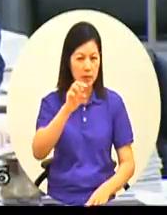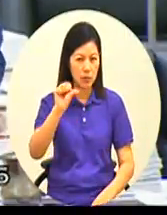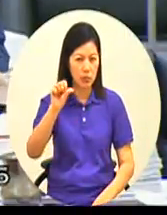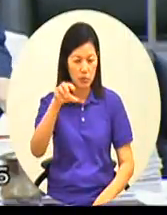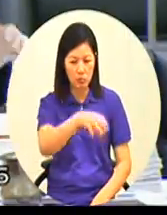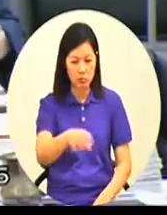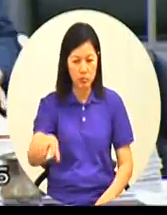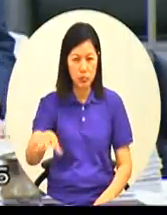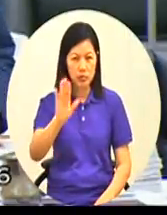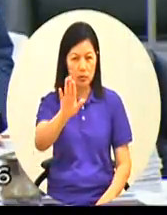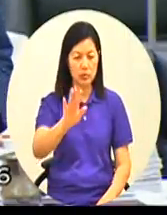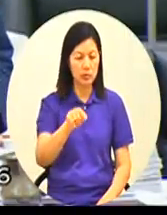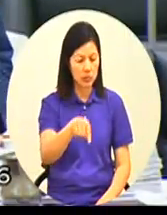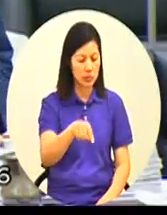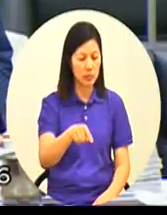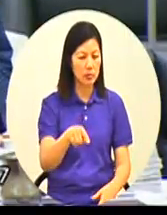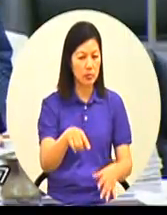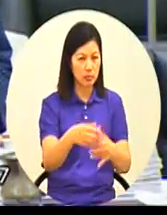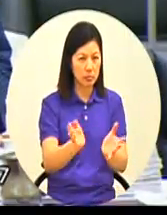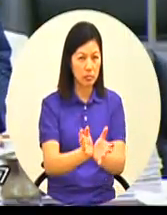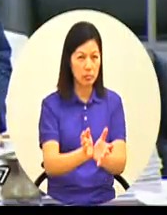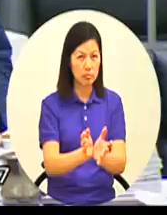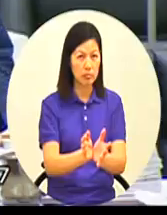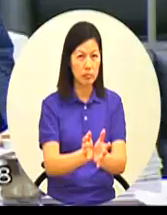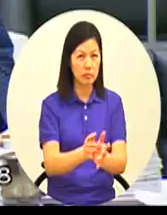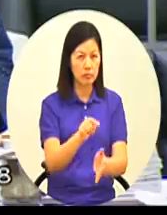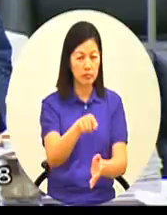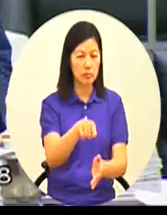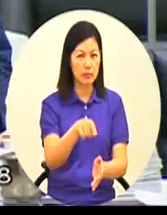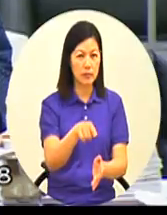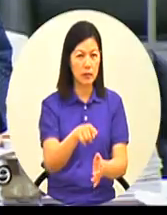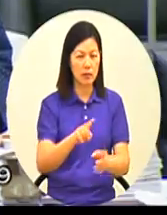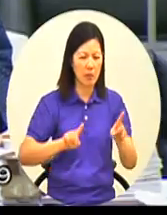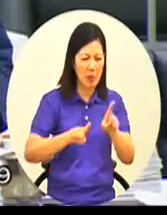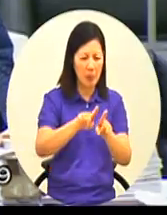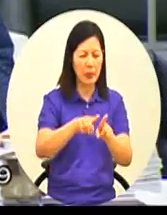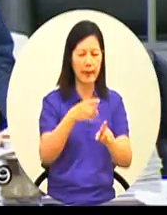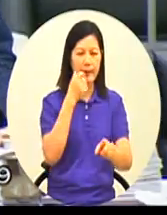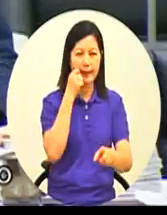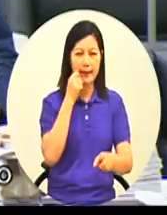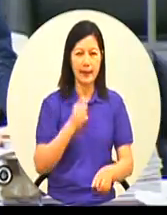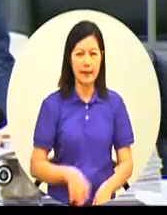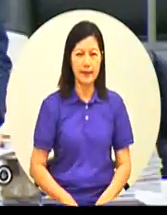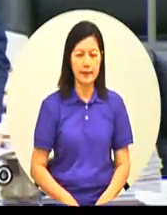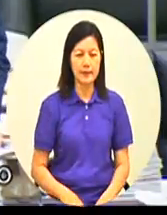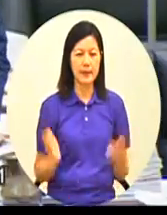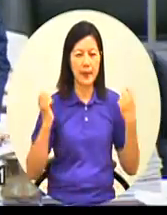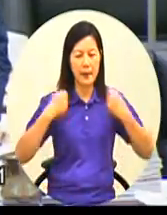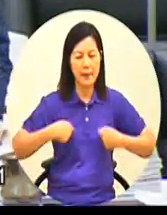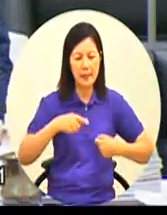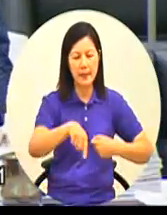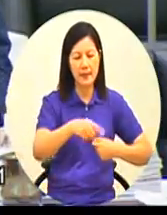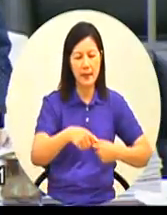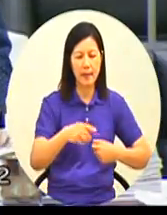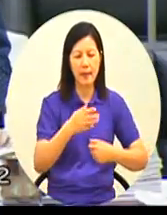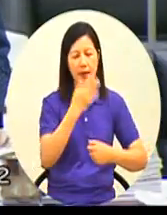235个点，其实光这个部分就赶不上人家了。你说背包客愿意来这边吗？